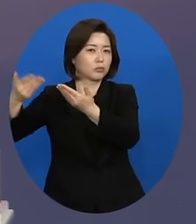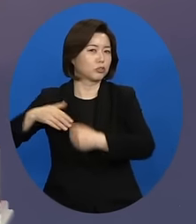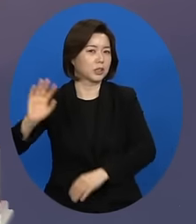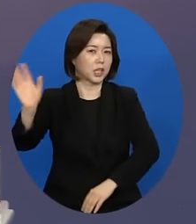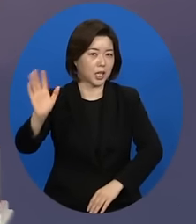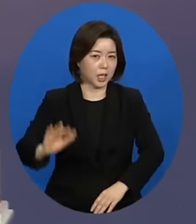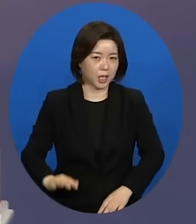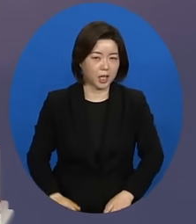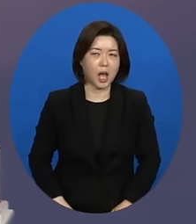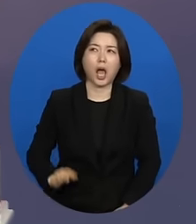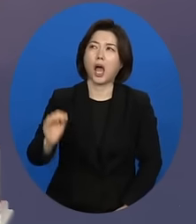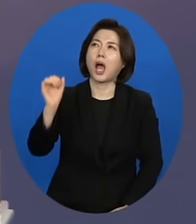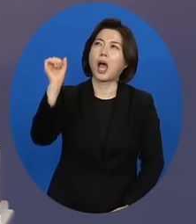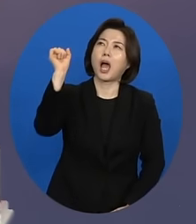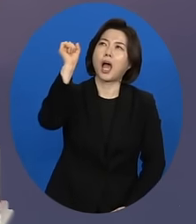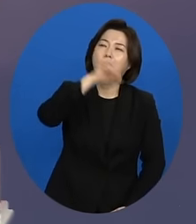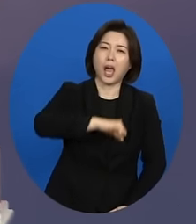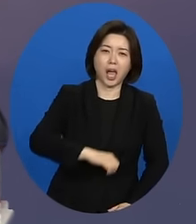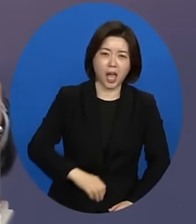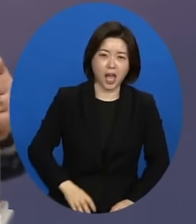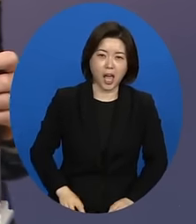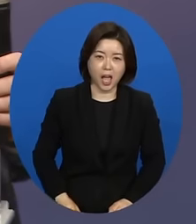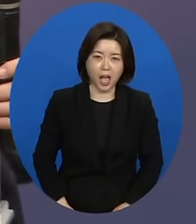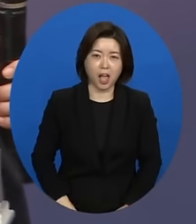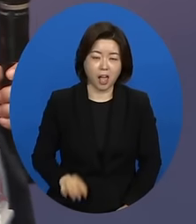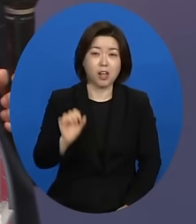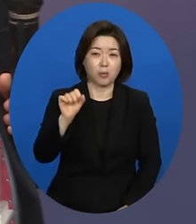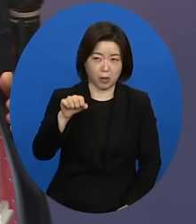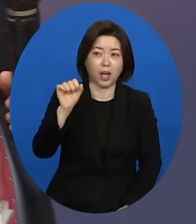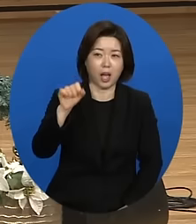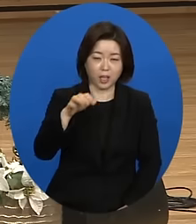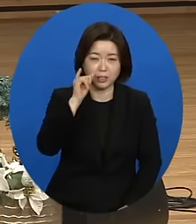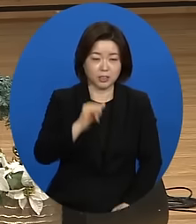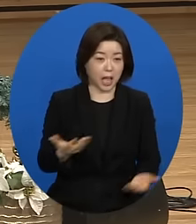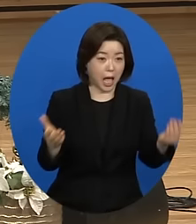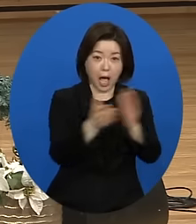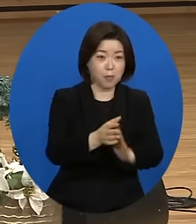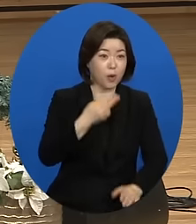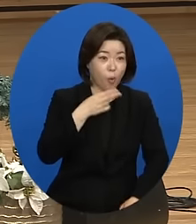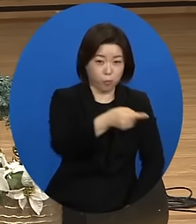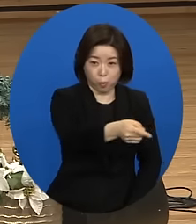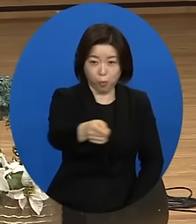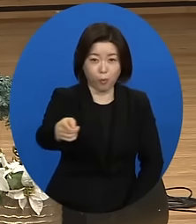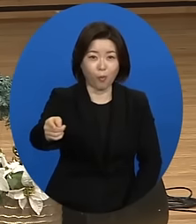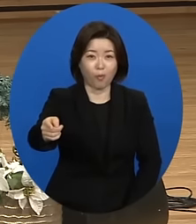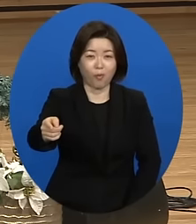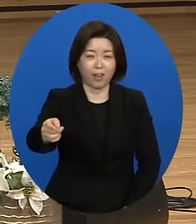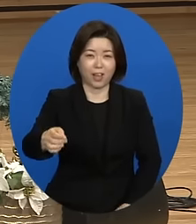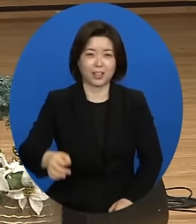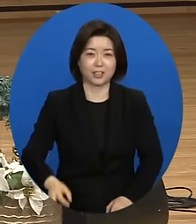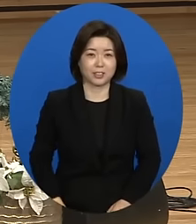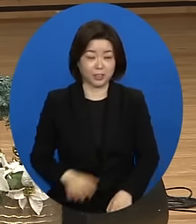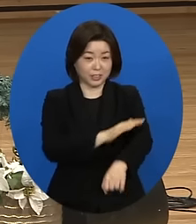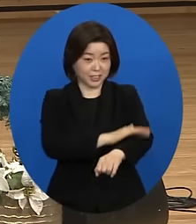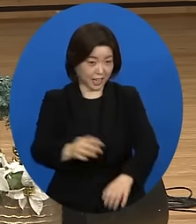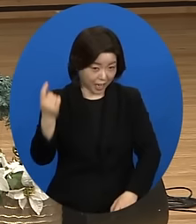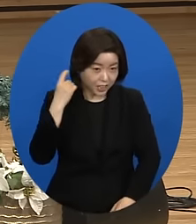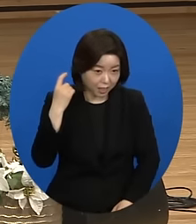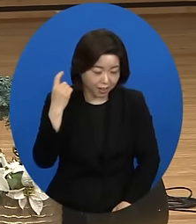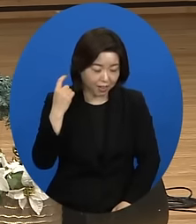아, 머리는 꼬떡꼬떡 하는데 아멘은 안 해. 예. 잘 들으세요,